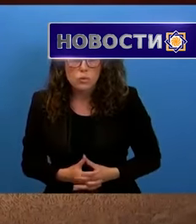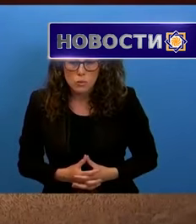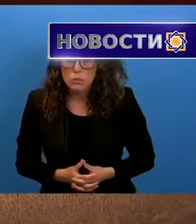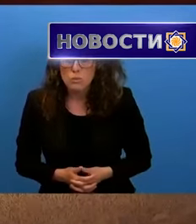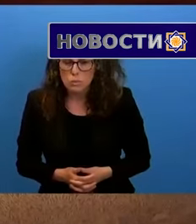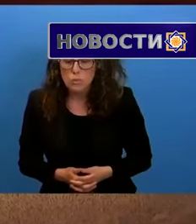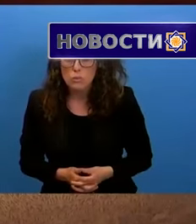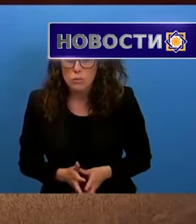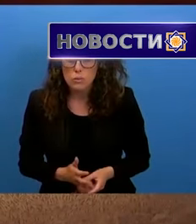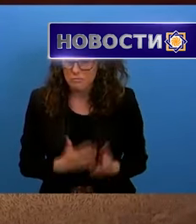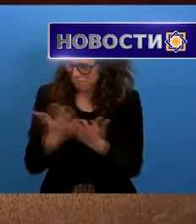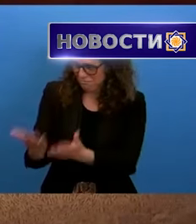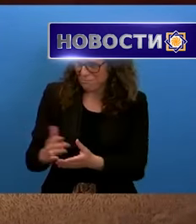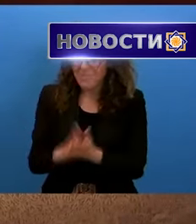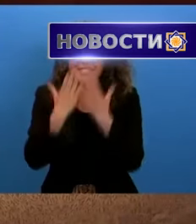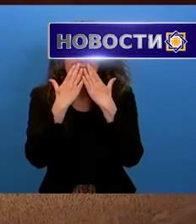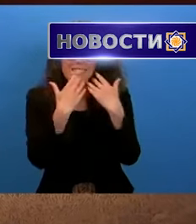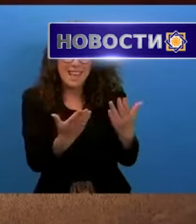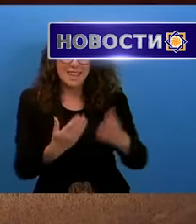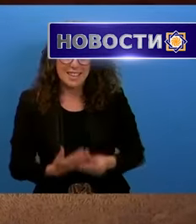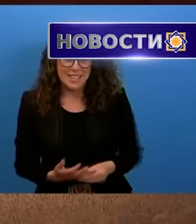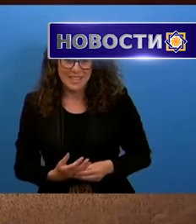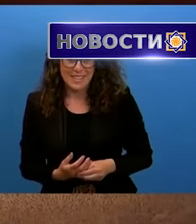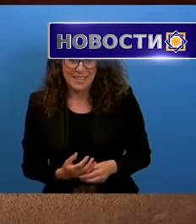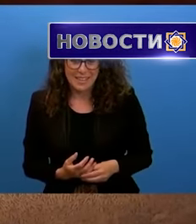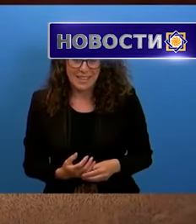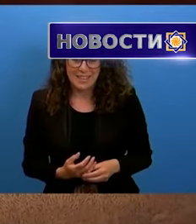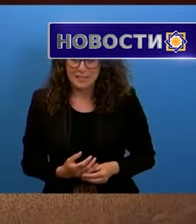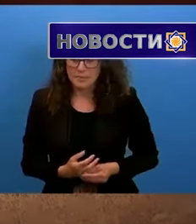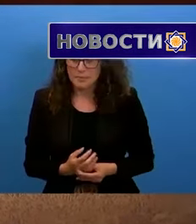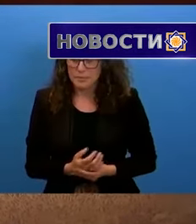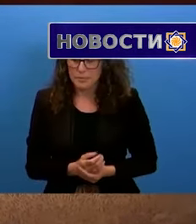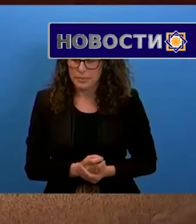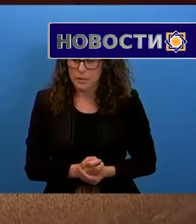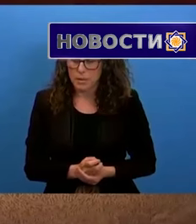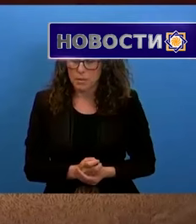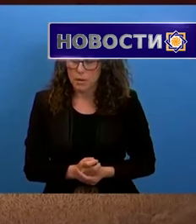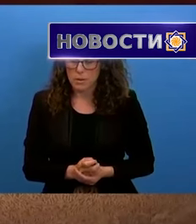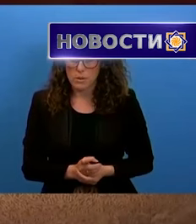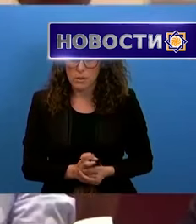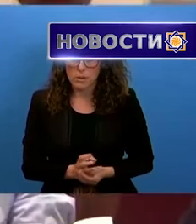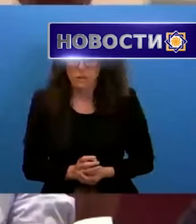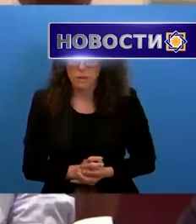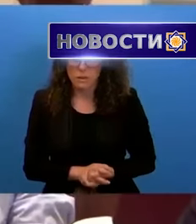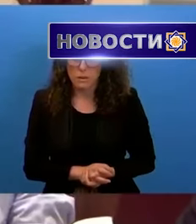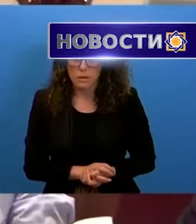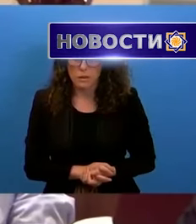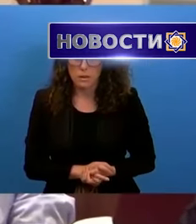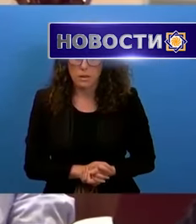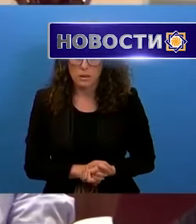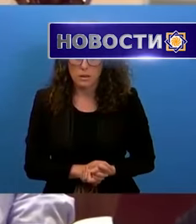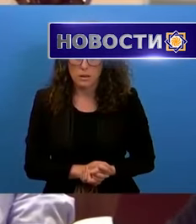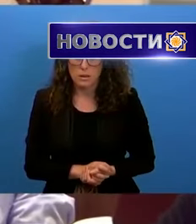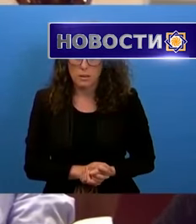поиску механизмов для создания условий для лучшего будущего, подчеркнув, для того, чтобы поднять голос мира, необходим